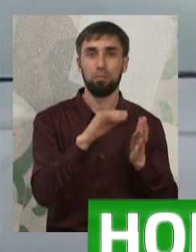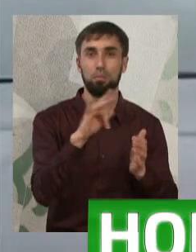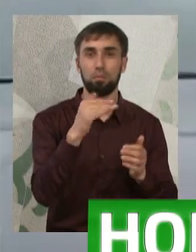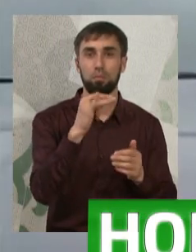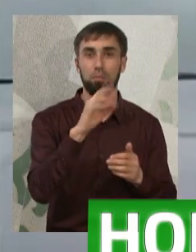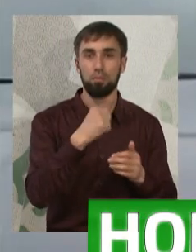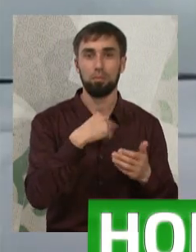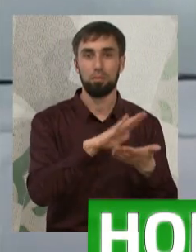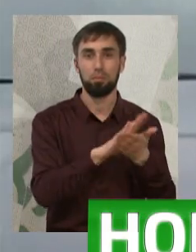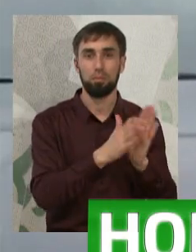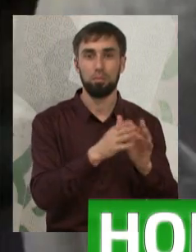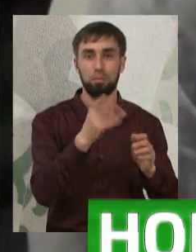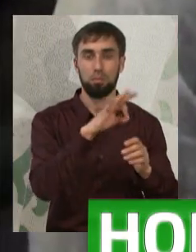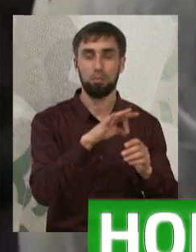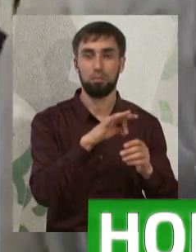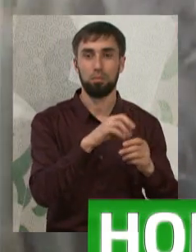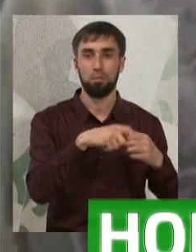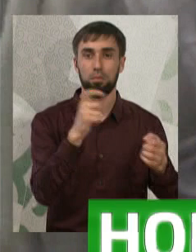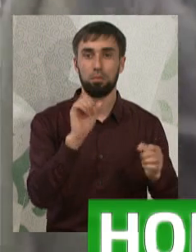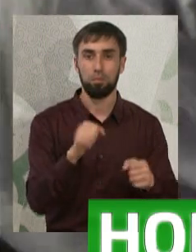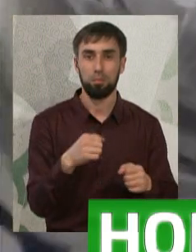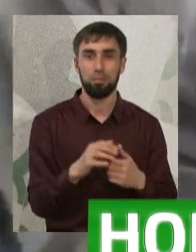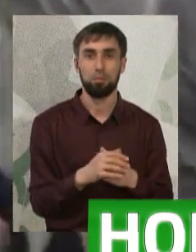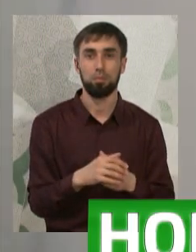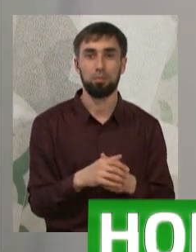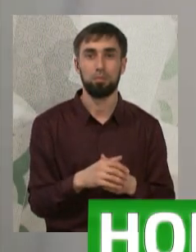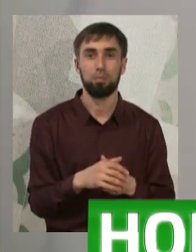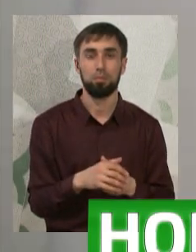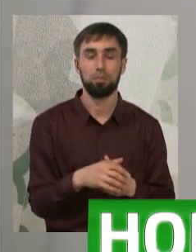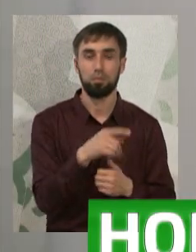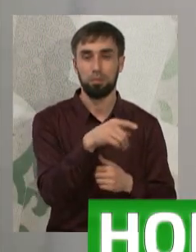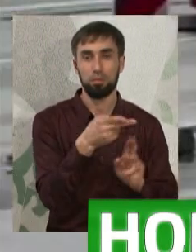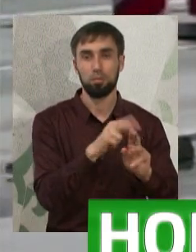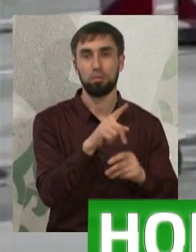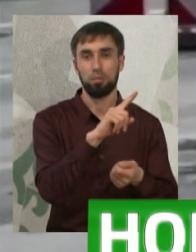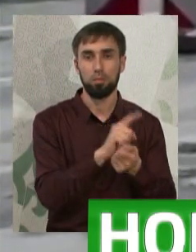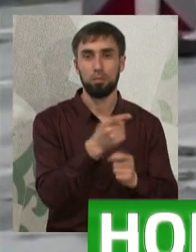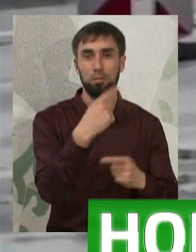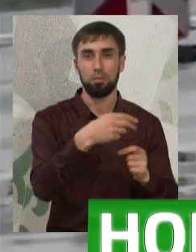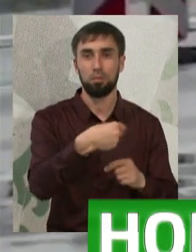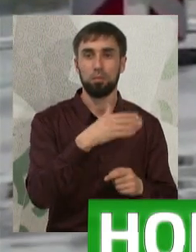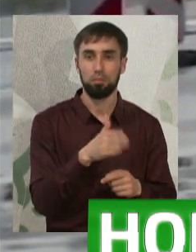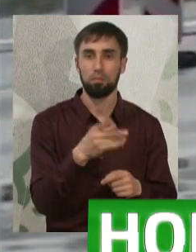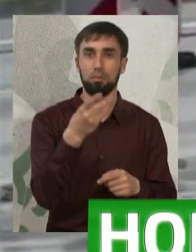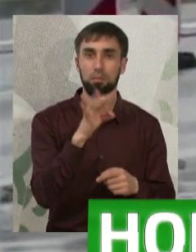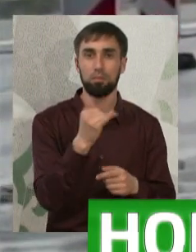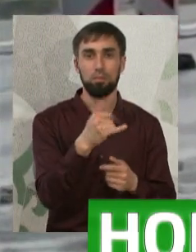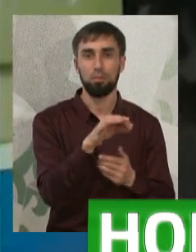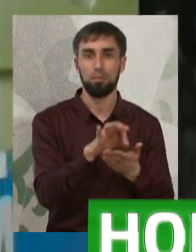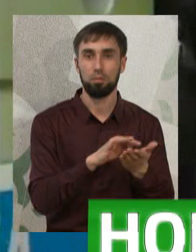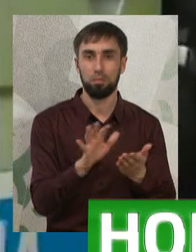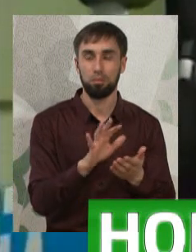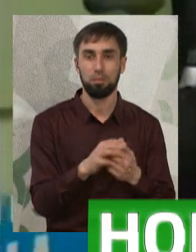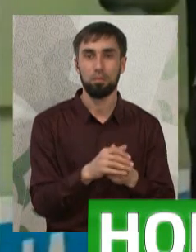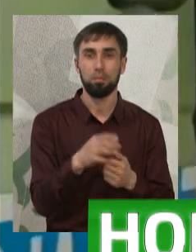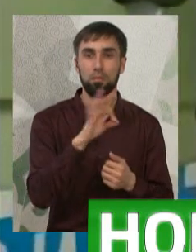случае, согласно закону об основах туристской деятельности, оператор должен вернуть всю уплаченную сумму. Также необходимо возместить деньги